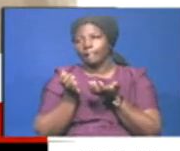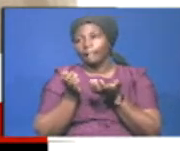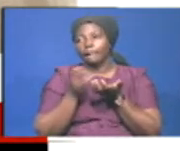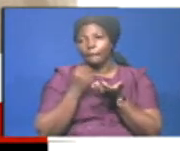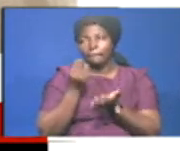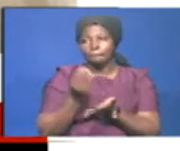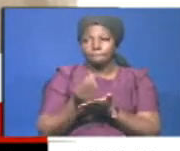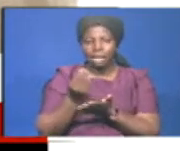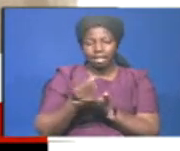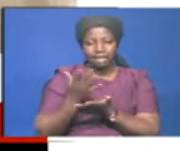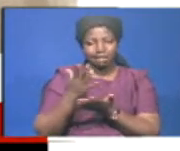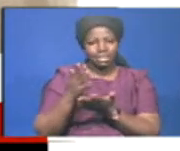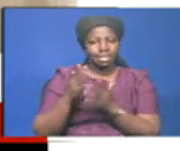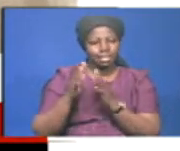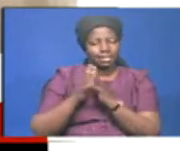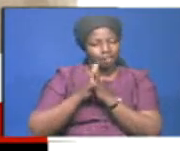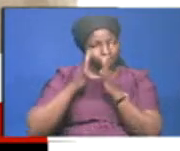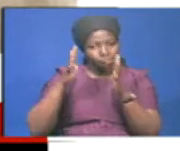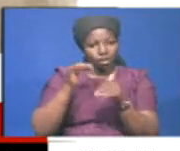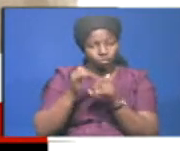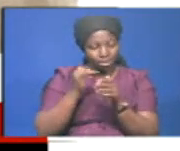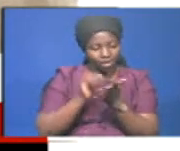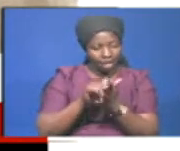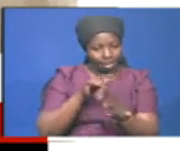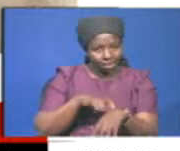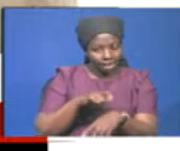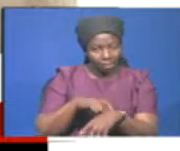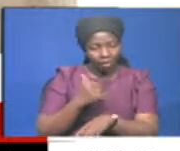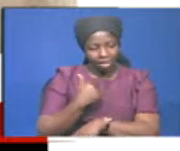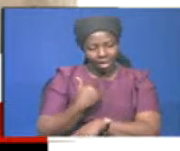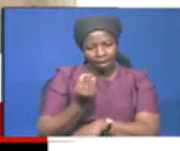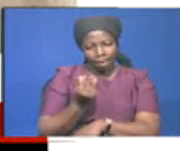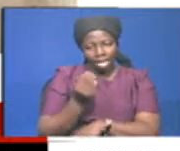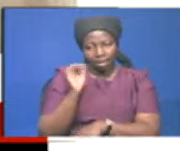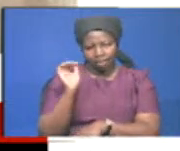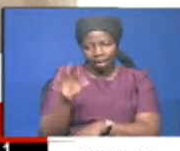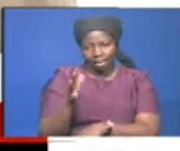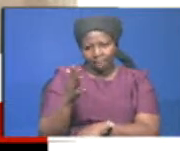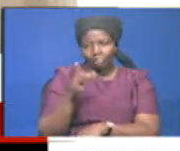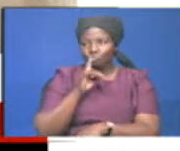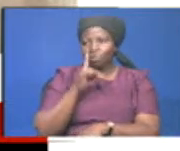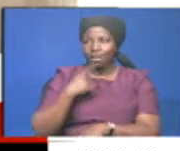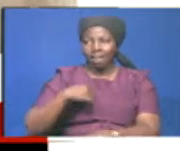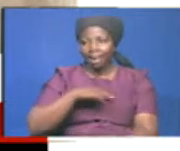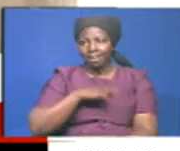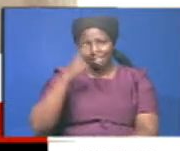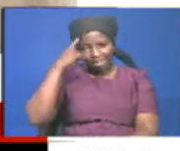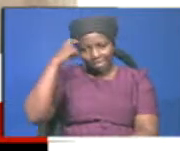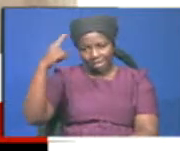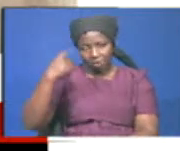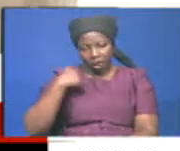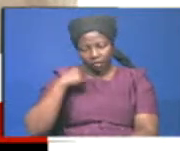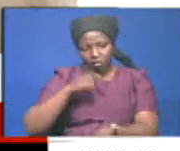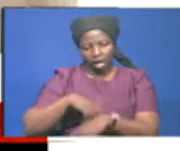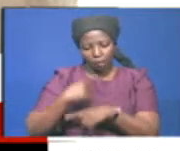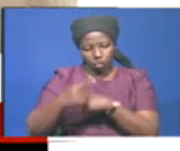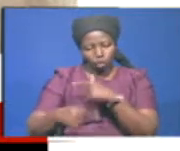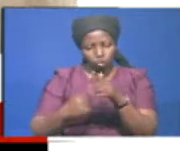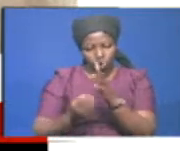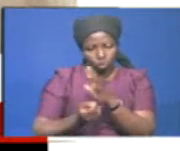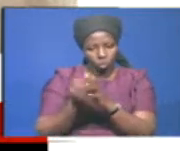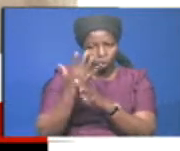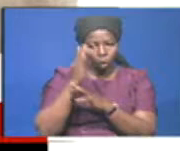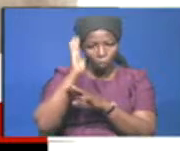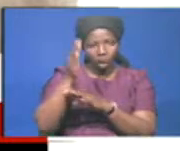kubwa ambayo hatungepata kwa wakati wetu wa kuanza. So tuna ndoto kuwa tukiendelea kukua tutaweza kufika